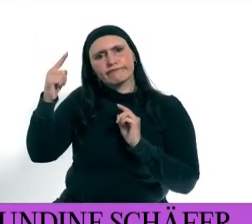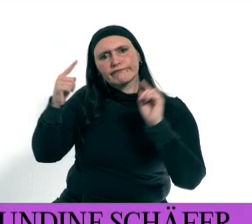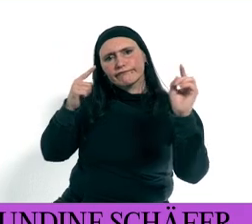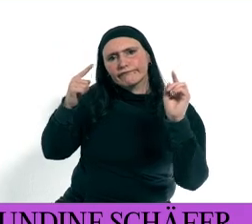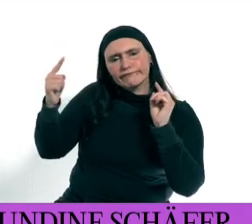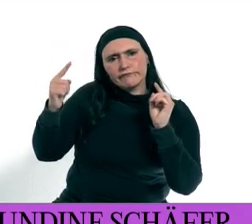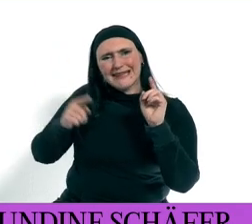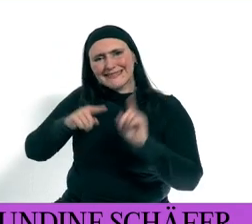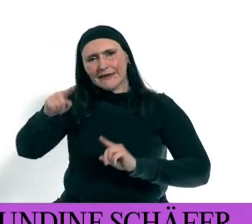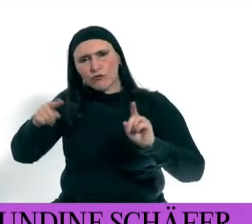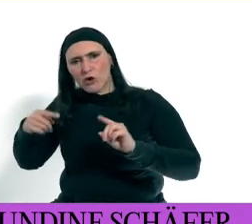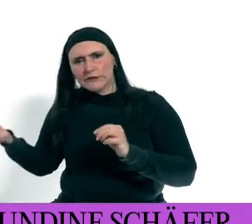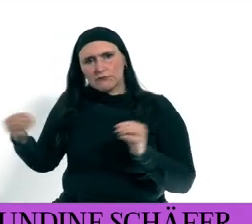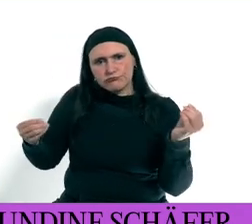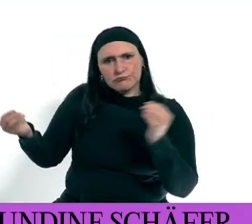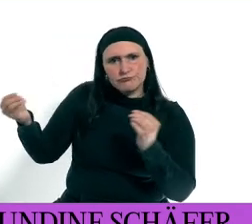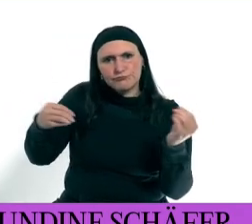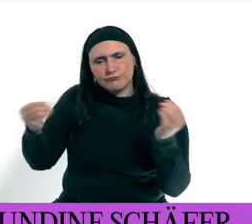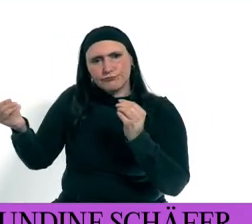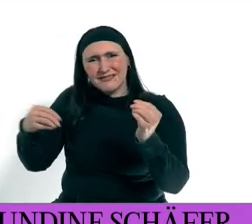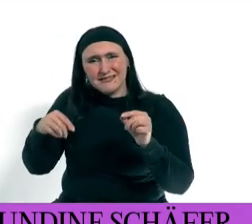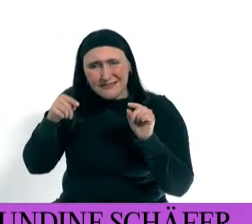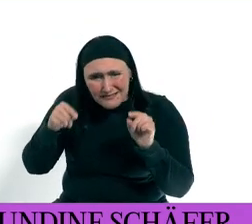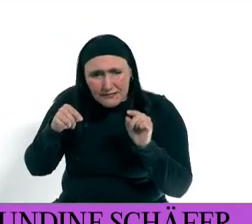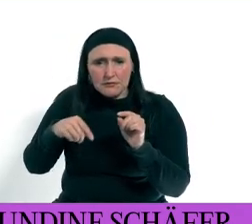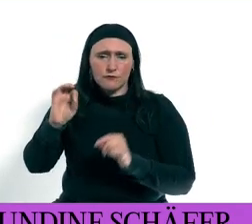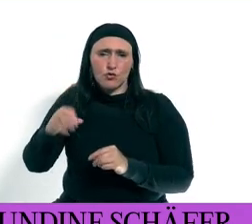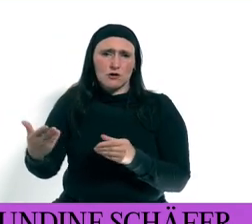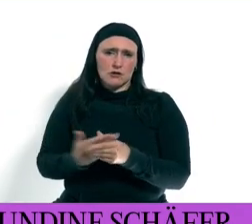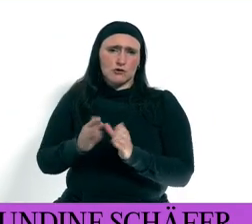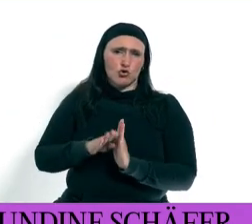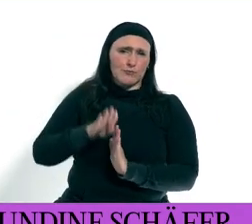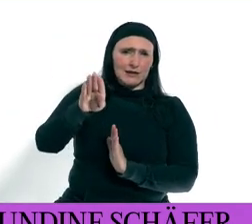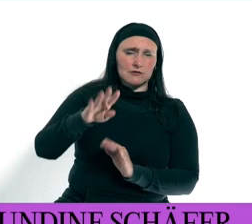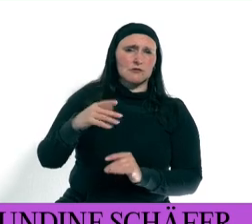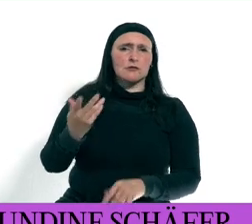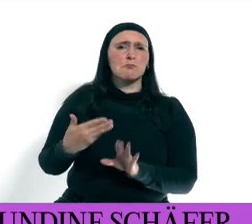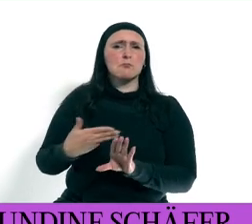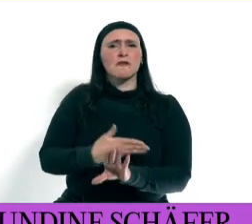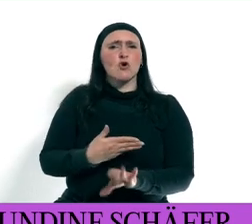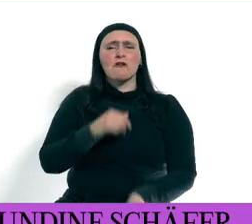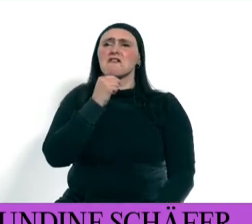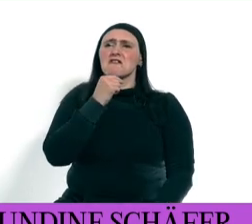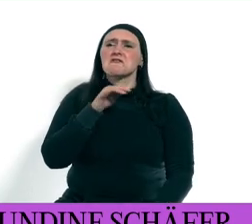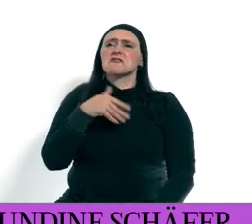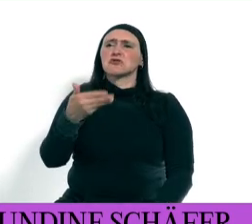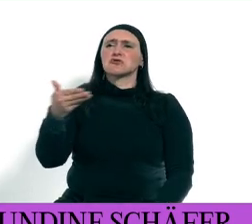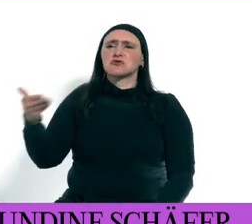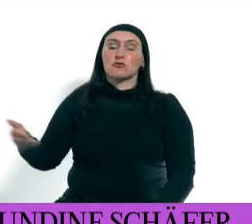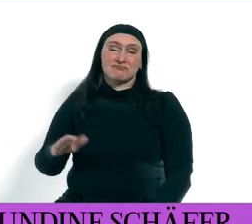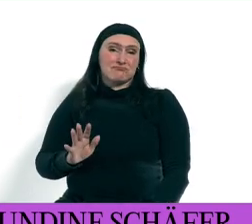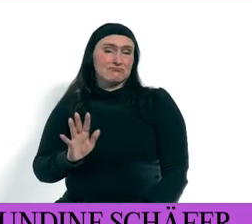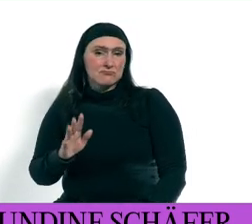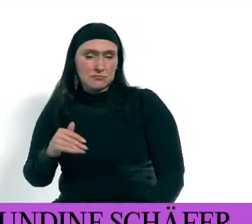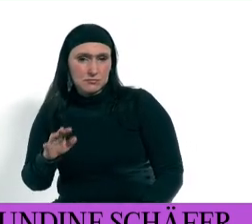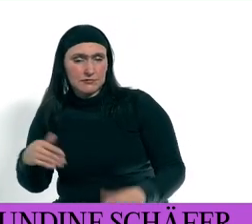anders zu denken, einen anderen Mindset zu schaffen. Und genau das soll bei der Documenta passieren. Ich weiß noch nicht genau, wie